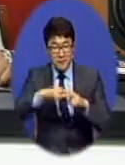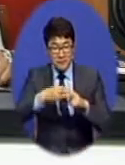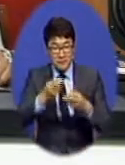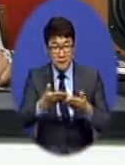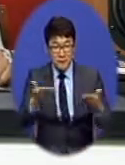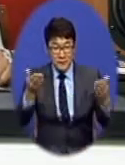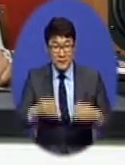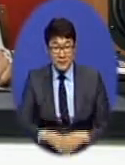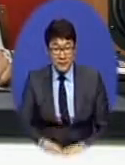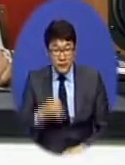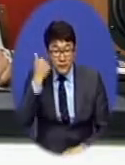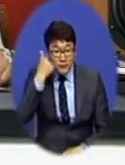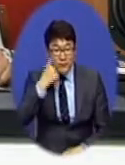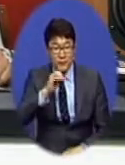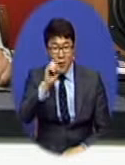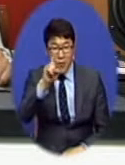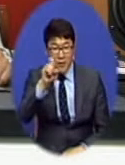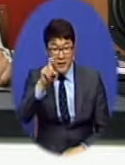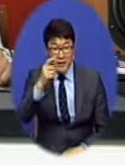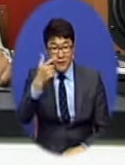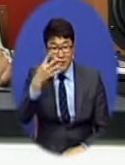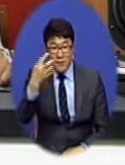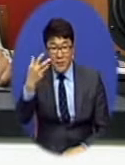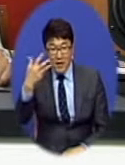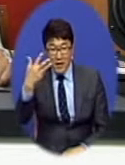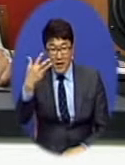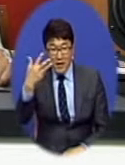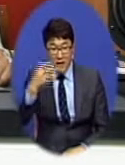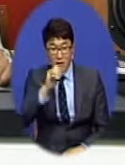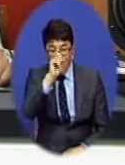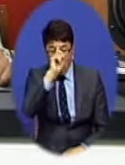자, 네, 011로 시작하는 6488님,